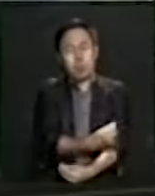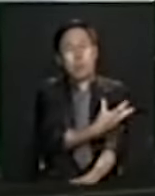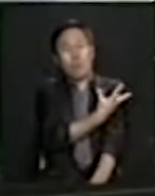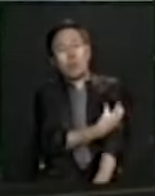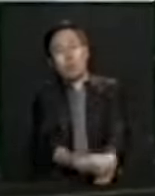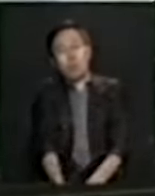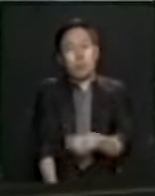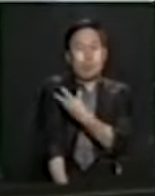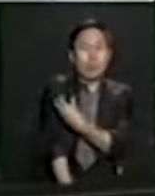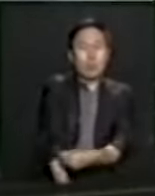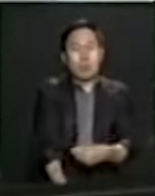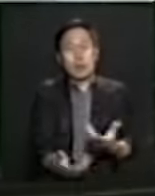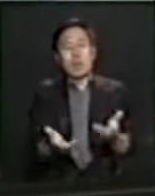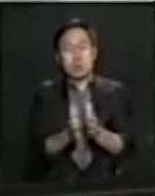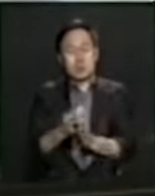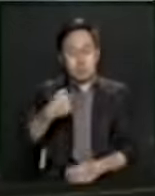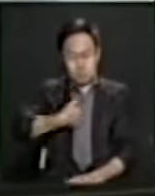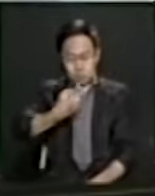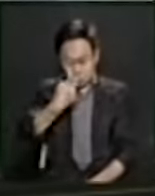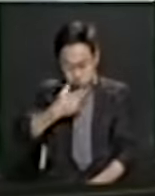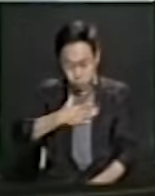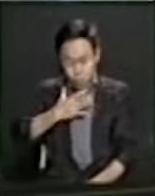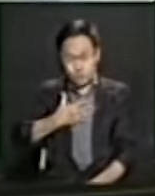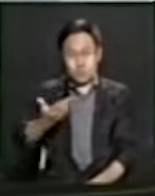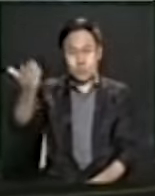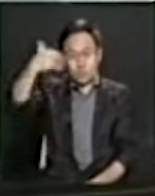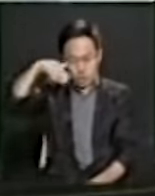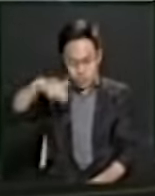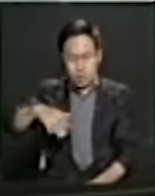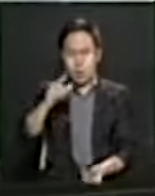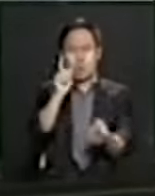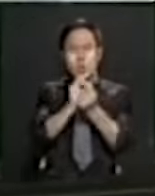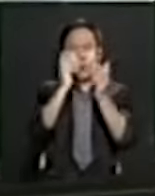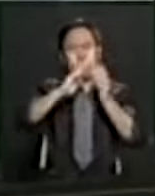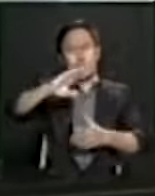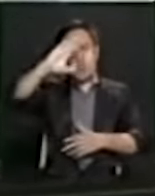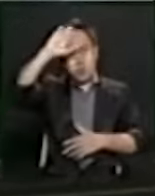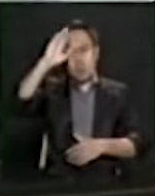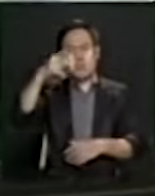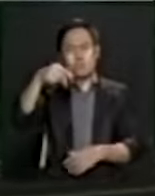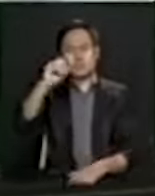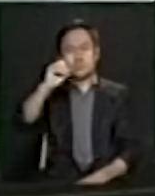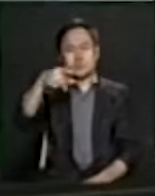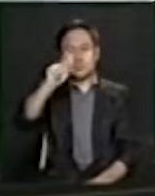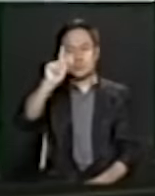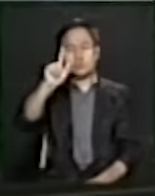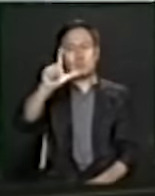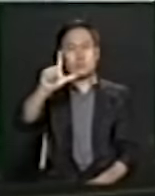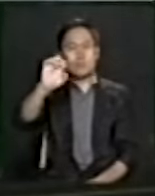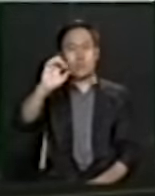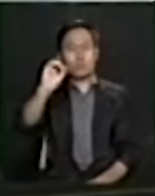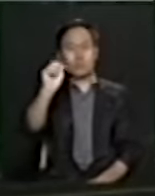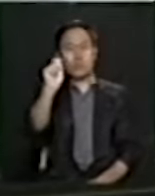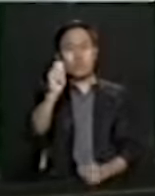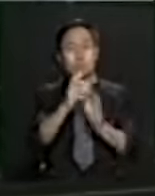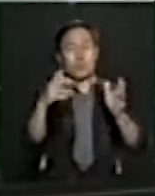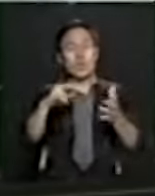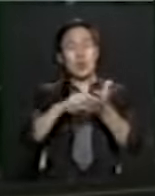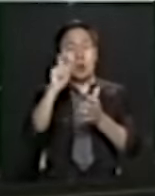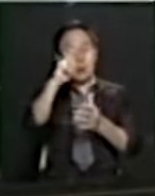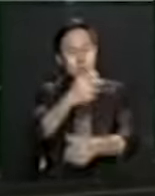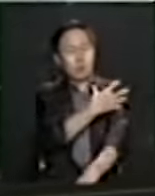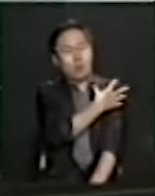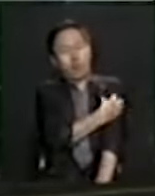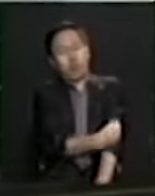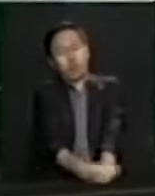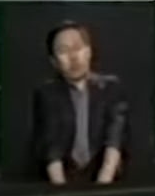างผมเนี่ยสมัยเด็กๆจะเห็นว่าคนที่ป่วยด้วยโรคโปลิโอขาลีบอะไรมากมายเลย มีเยอะฮะ เยอะครับแต่ด้วยความ